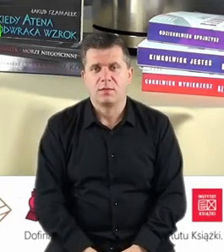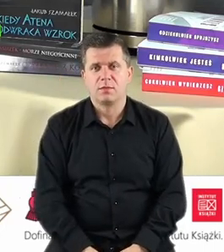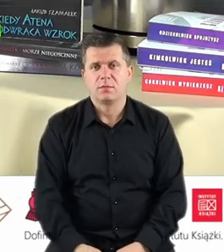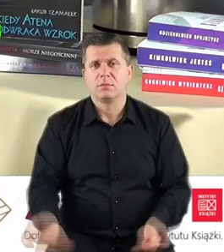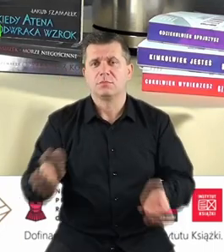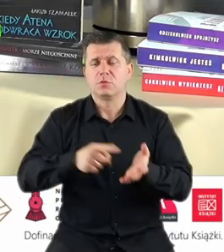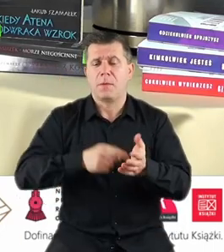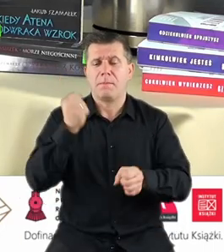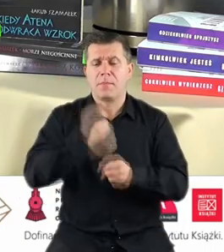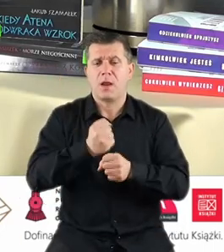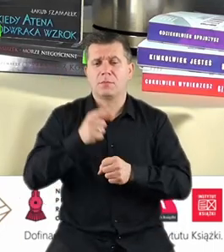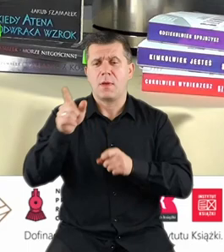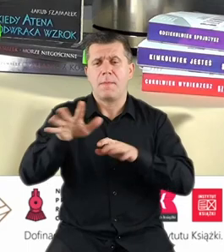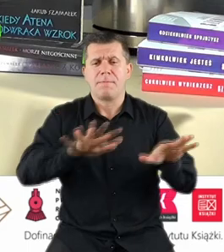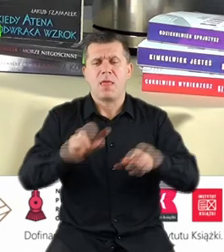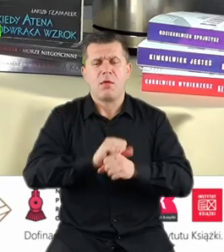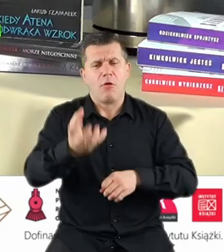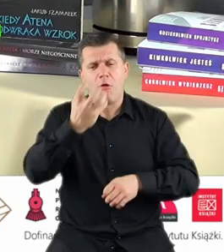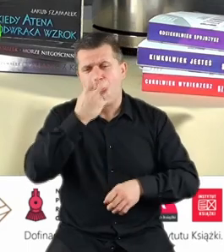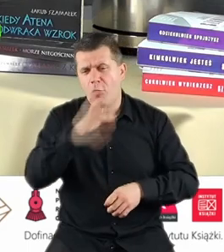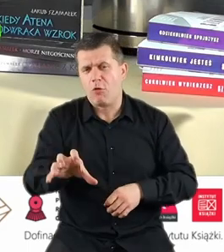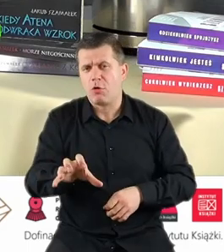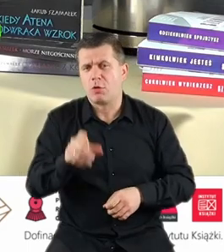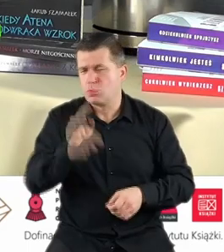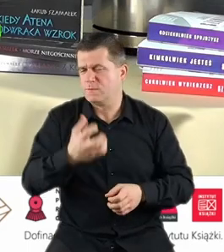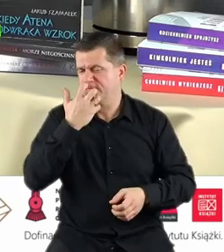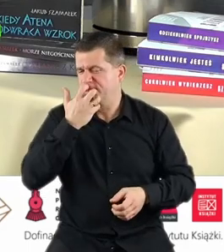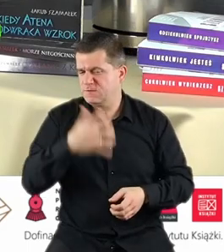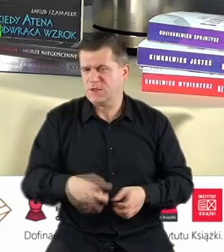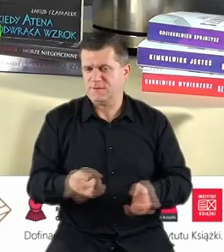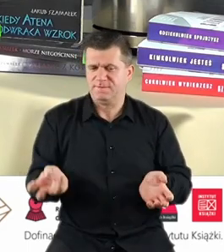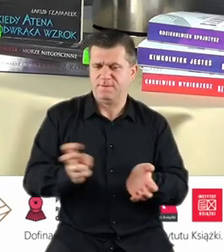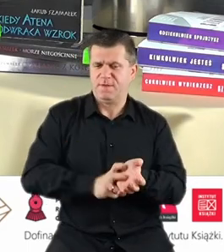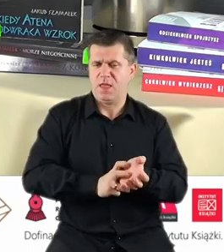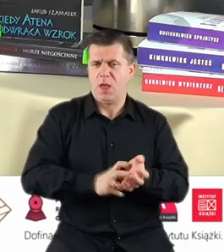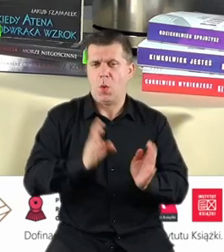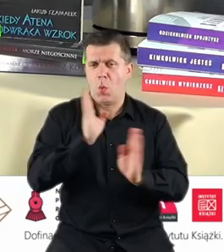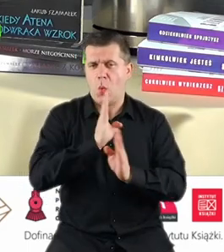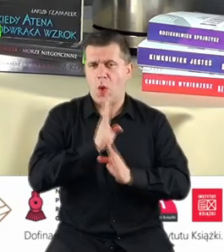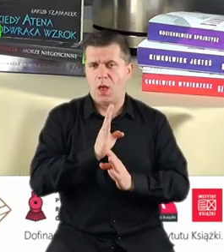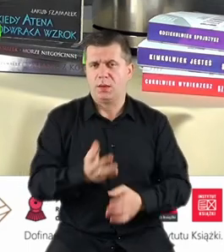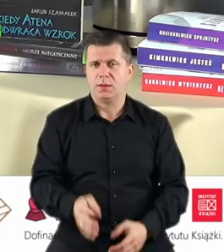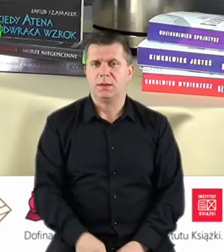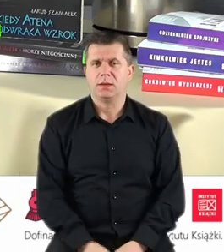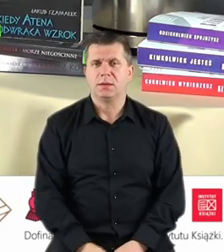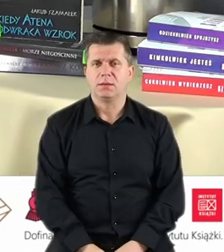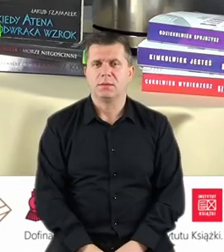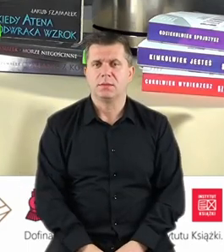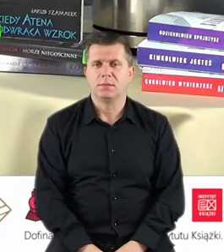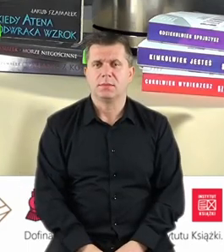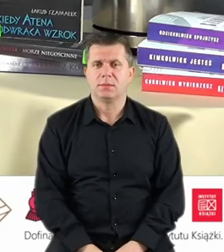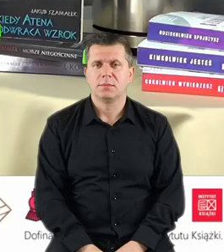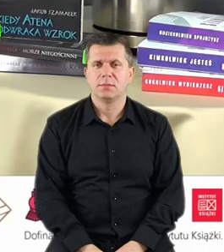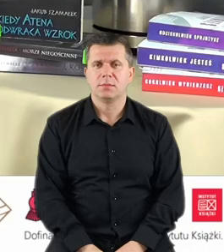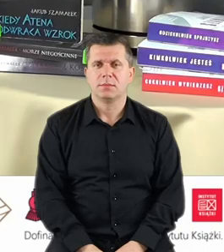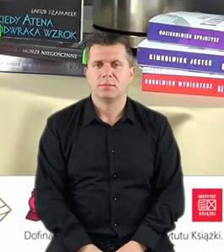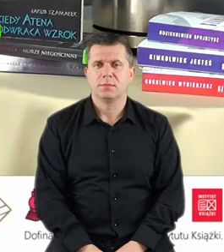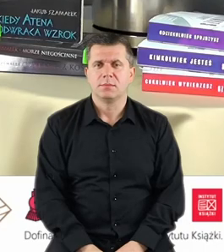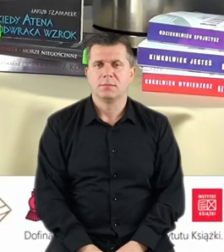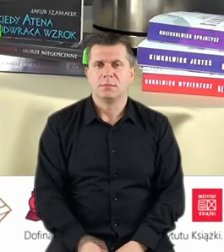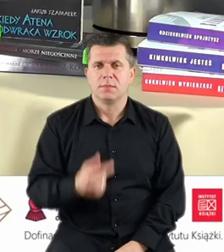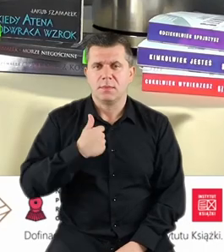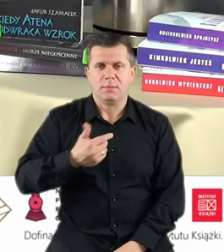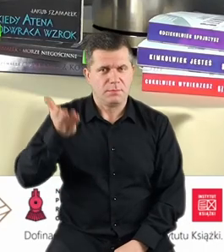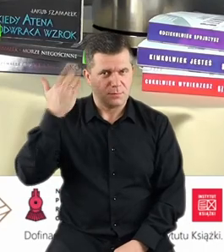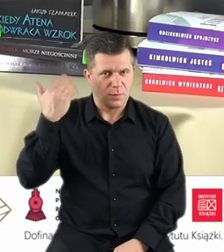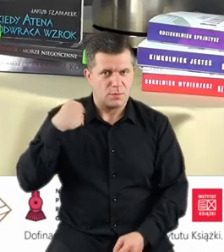się pracuje w miejscach, gdzie jest bardzo gorąco i trzeba jednak wykorzystać te godziny, kiedy się nie mdleje jeszcze. I ja na przykład